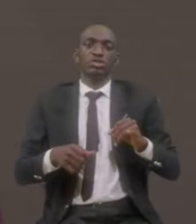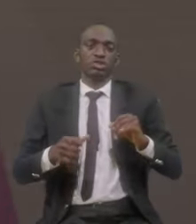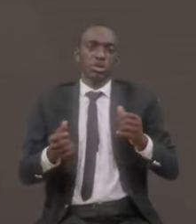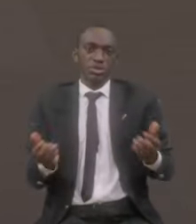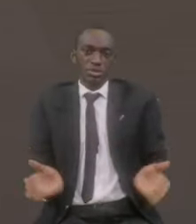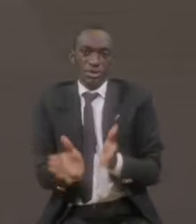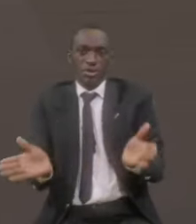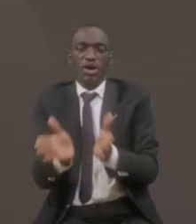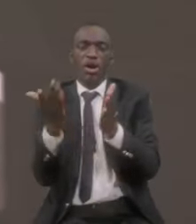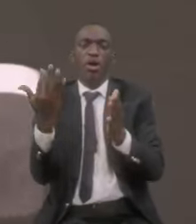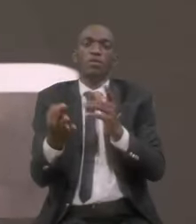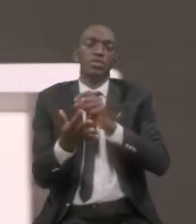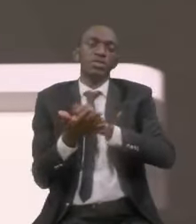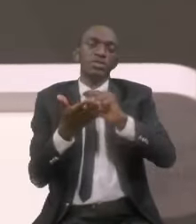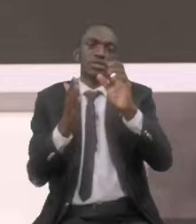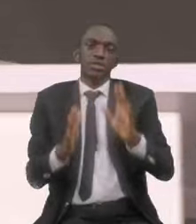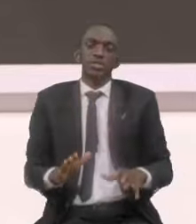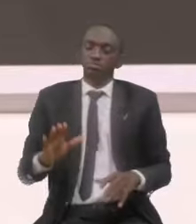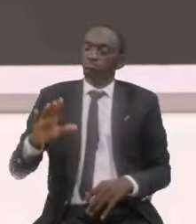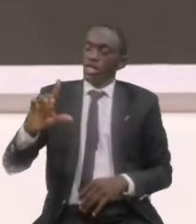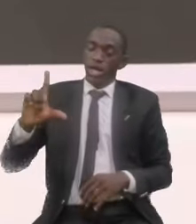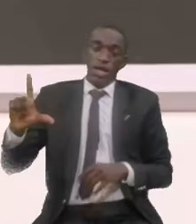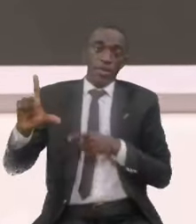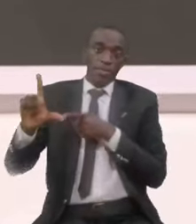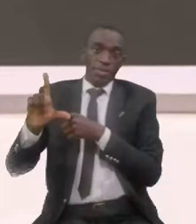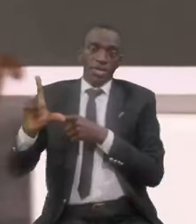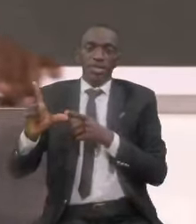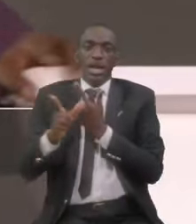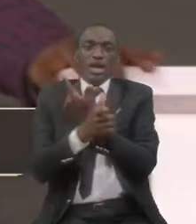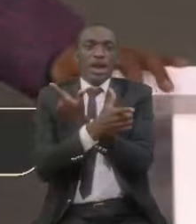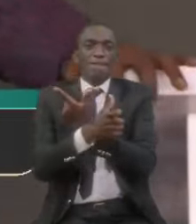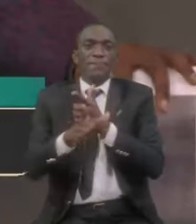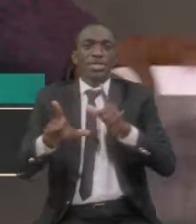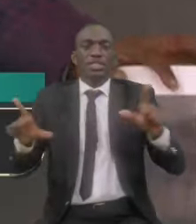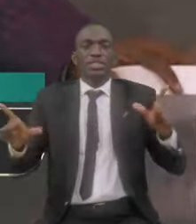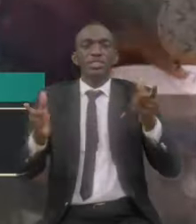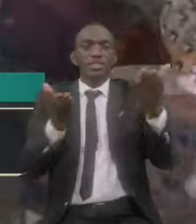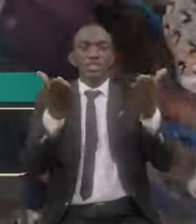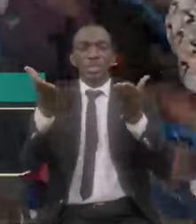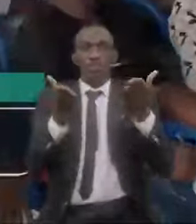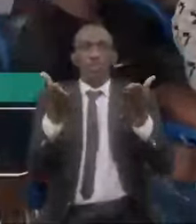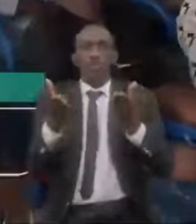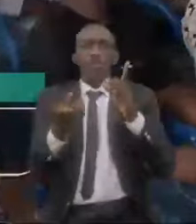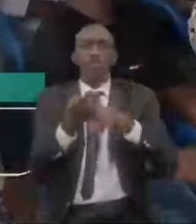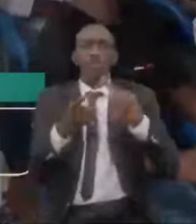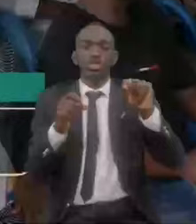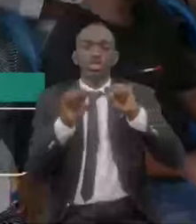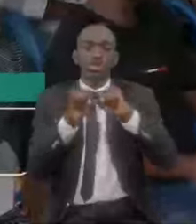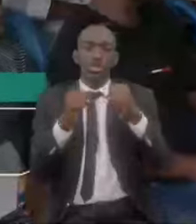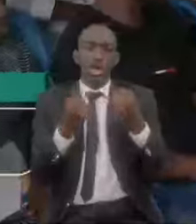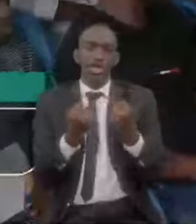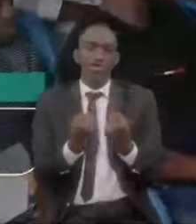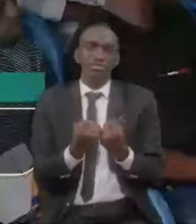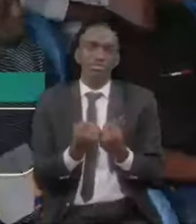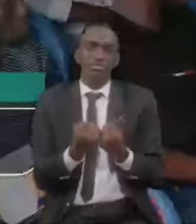inlassable pour les saints, le L, le service de libération